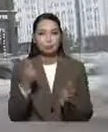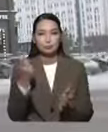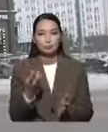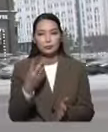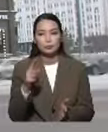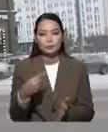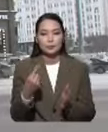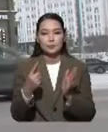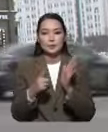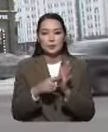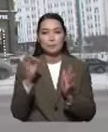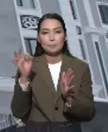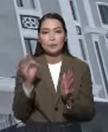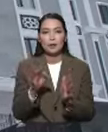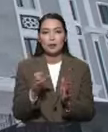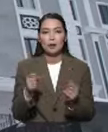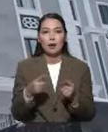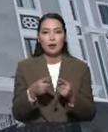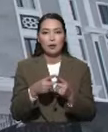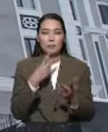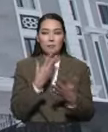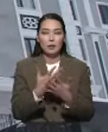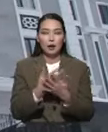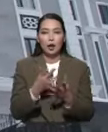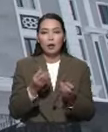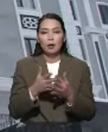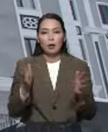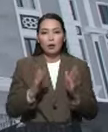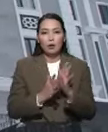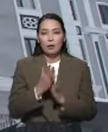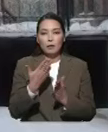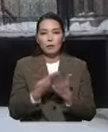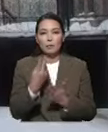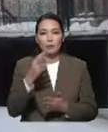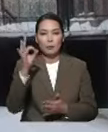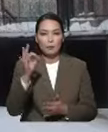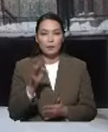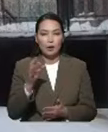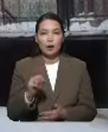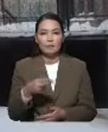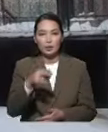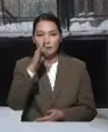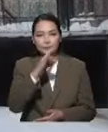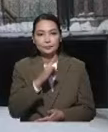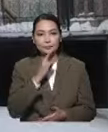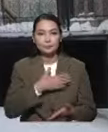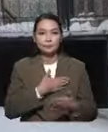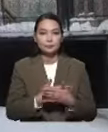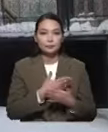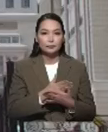3,7 про аренда показала небольшой рост менее 2% в декабре казахстанцы активно